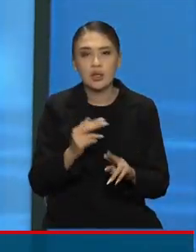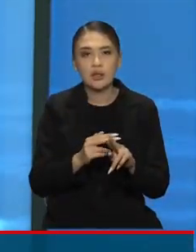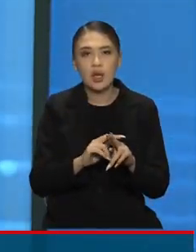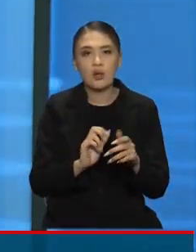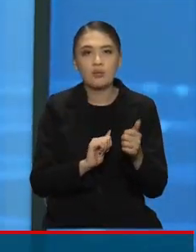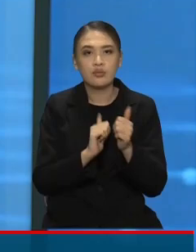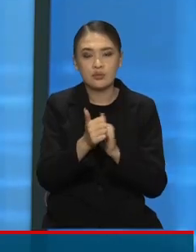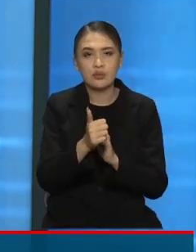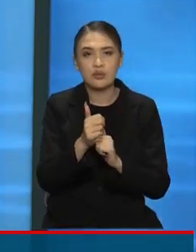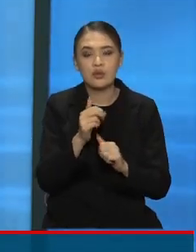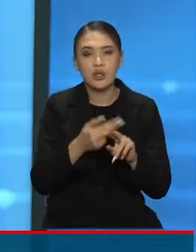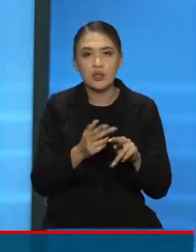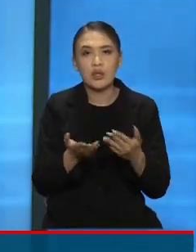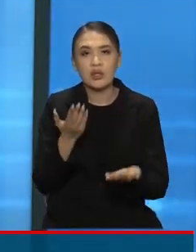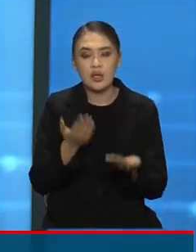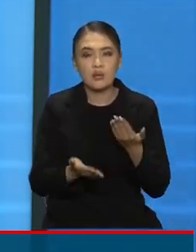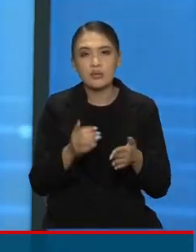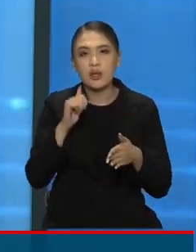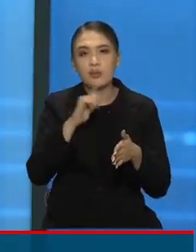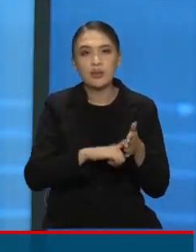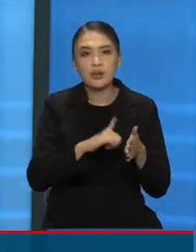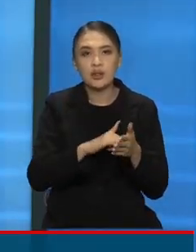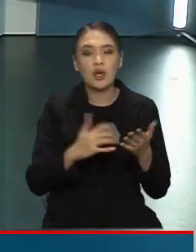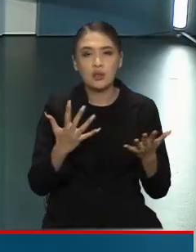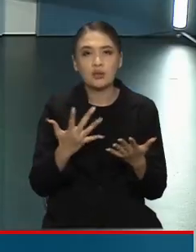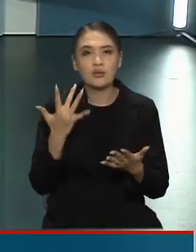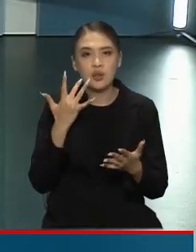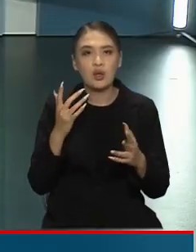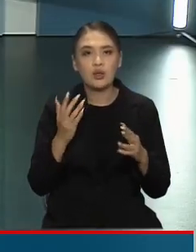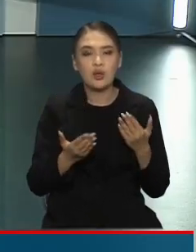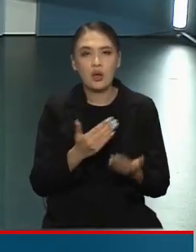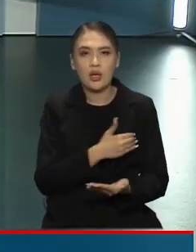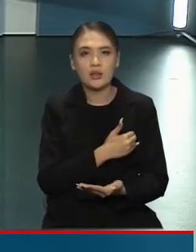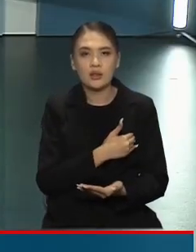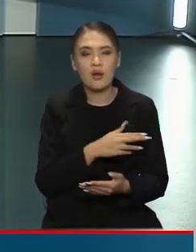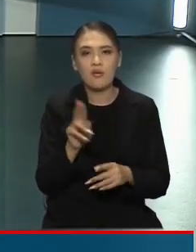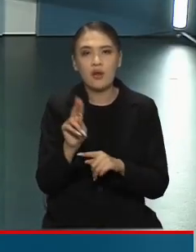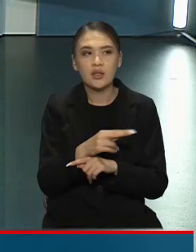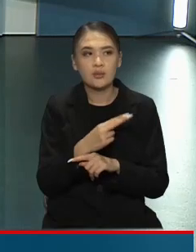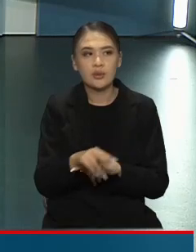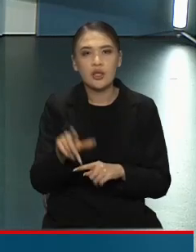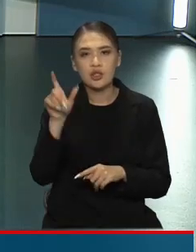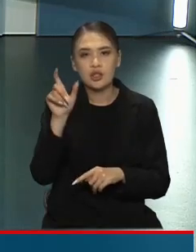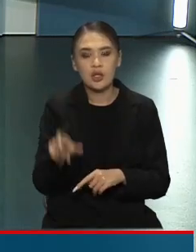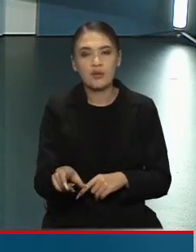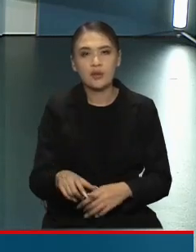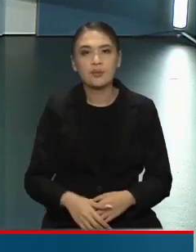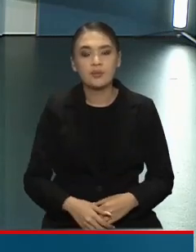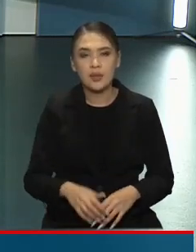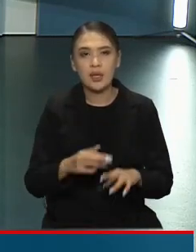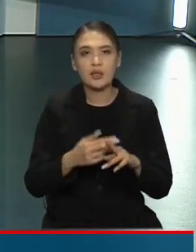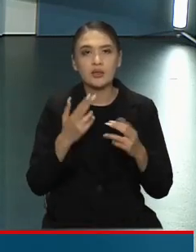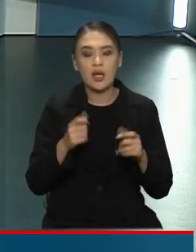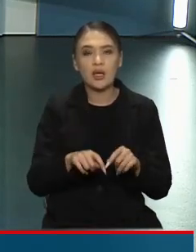тебя. Это, наверное, одна из причин, по которой стоит идти, да, в школу, воспитать человека. Да, ты